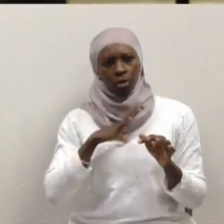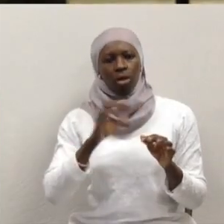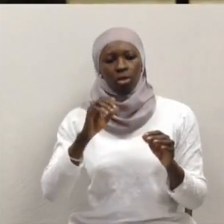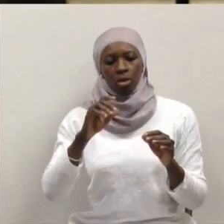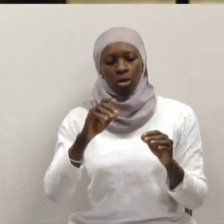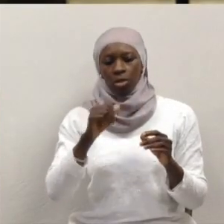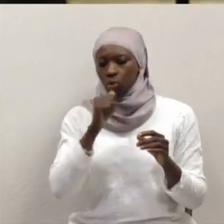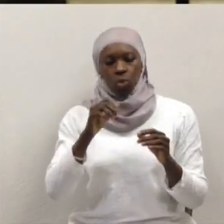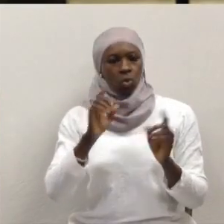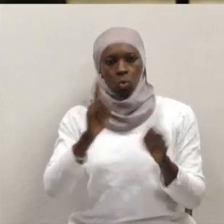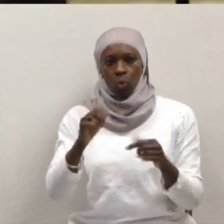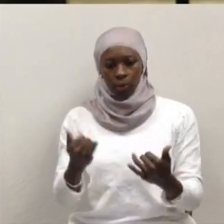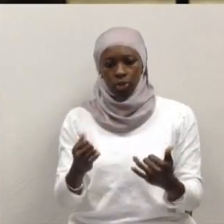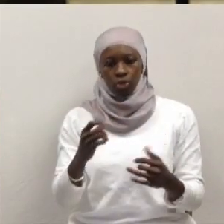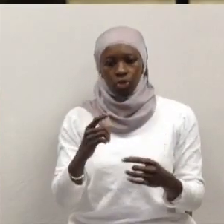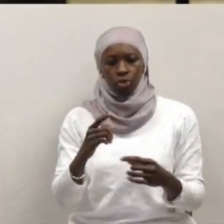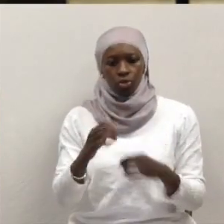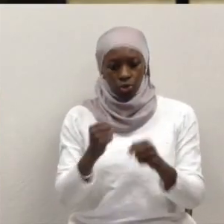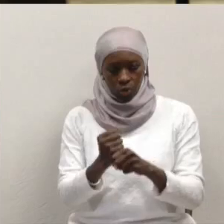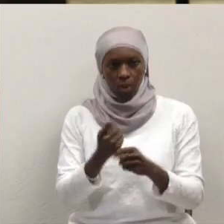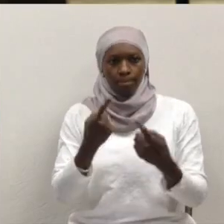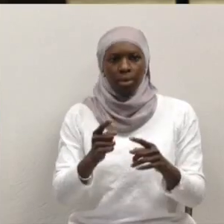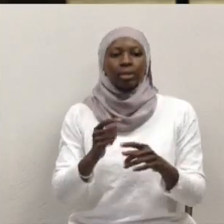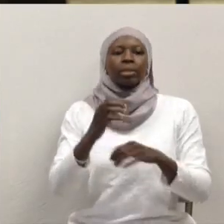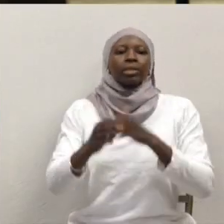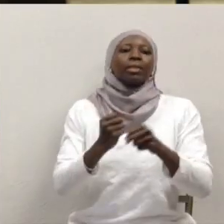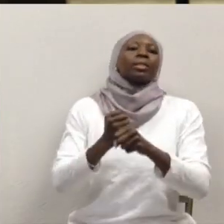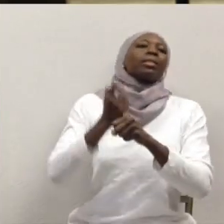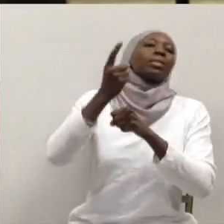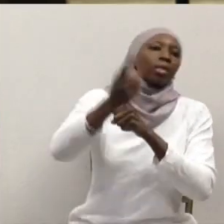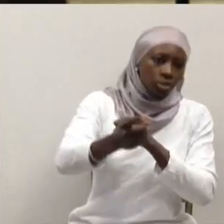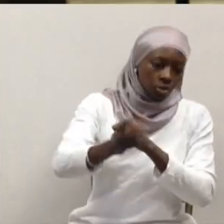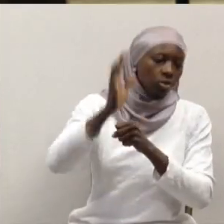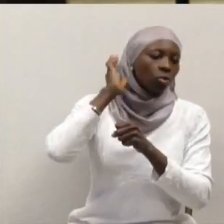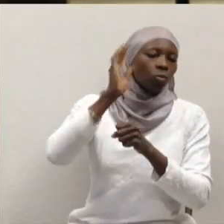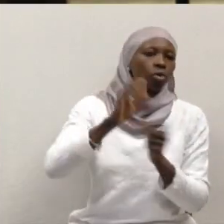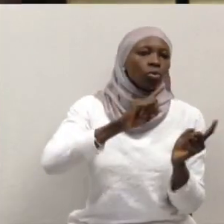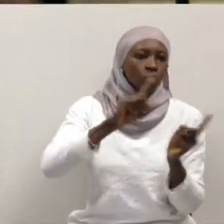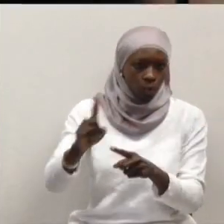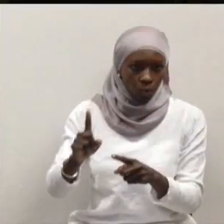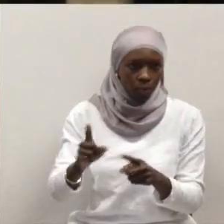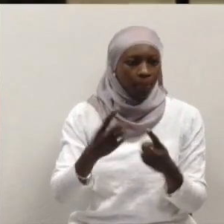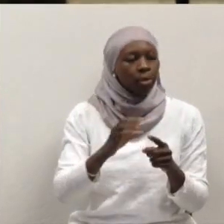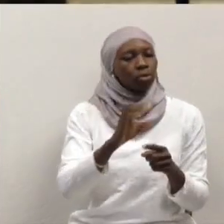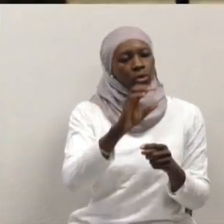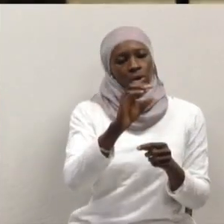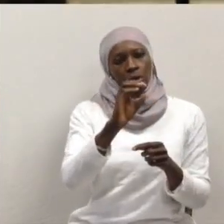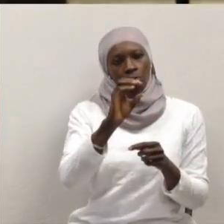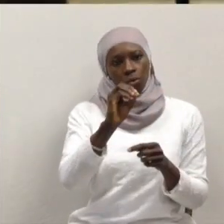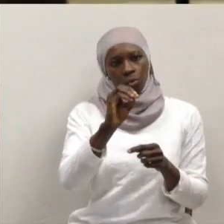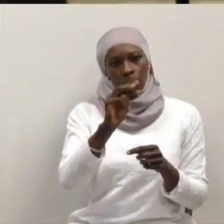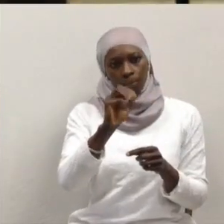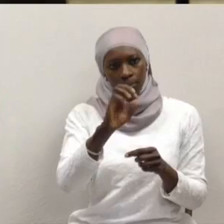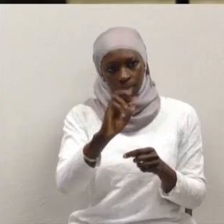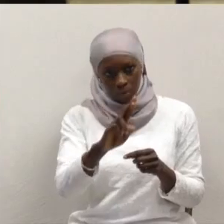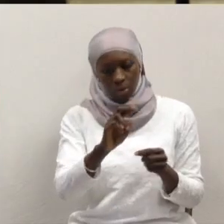ibn Khattab finished with Abu Bakr, and he went to ask the same questions to the Prophet ﷺ. What did Abu Bakr